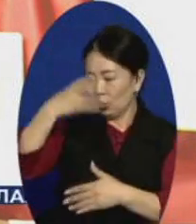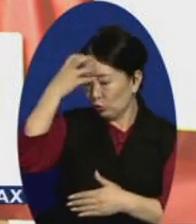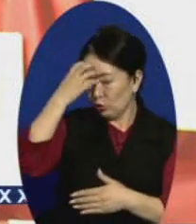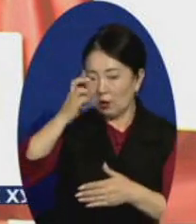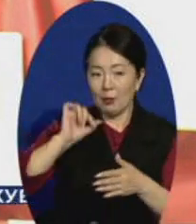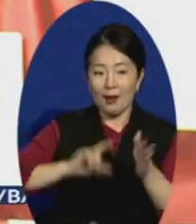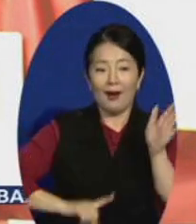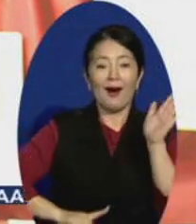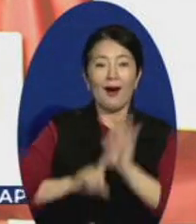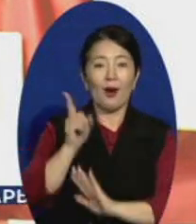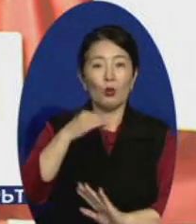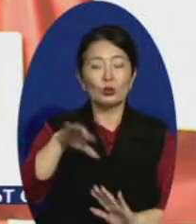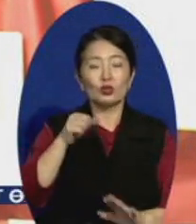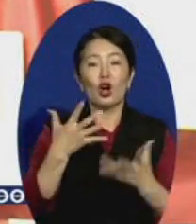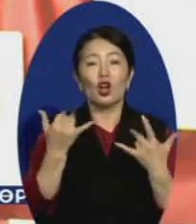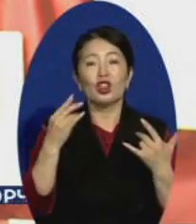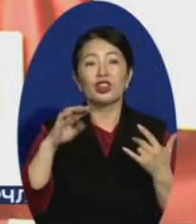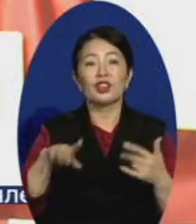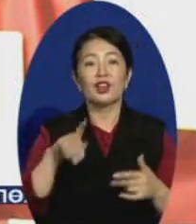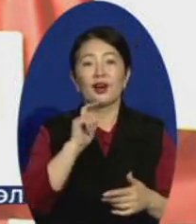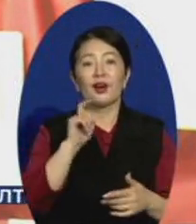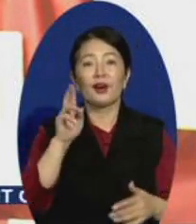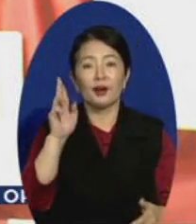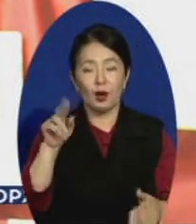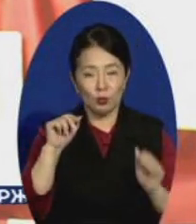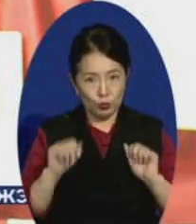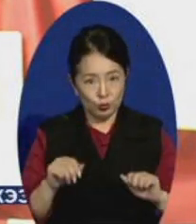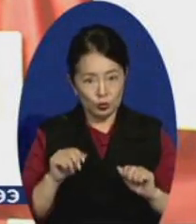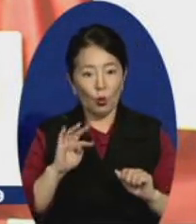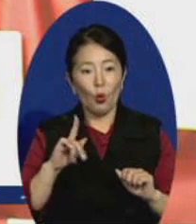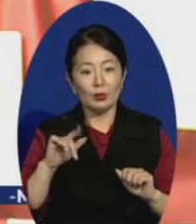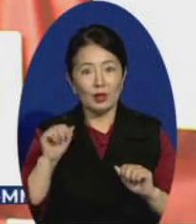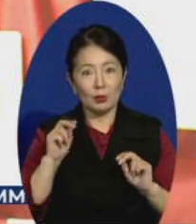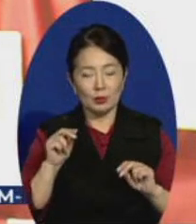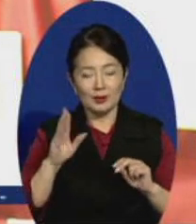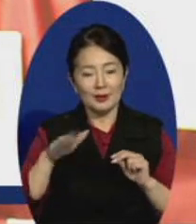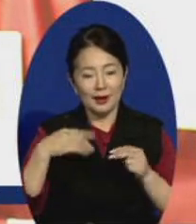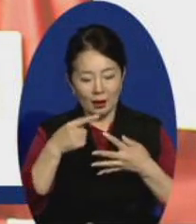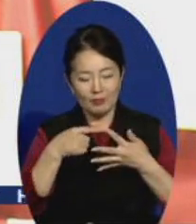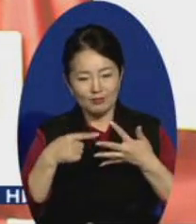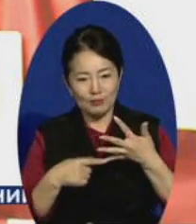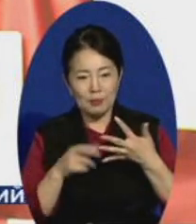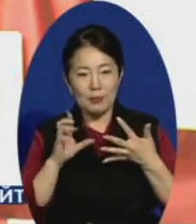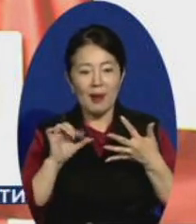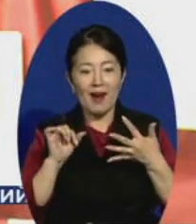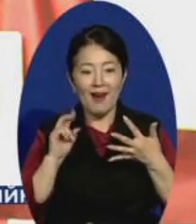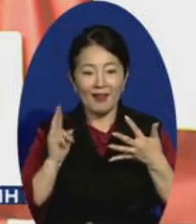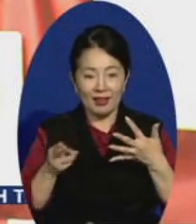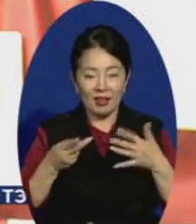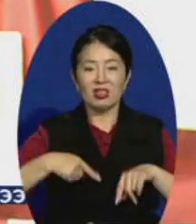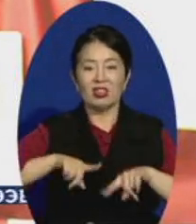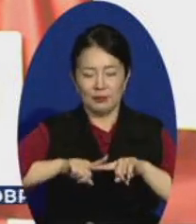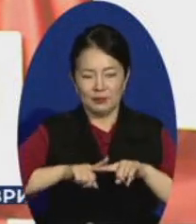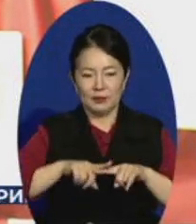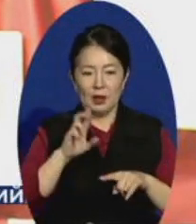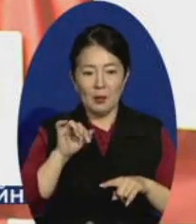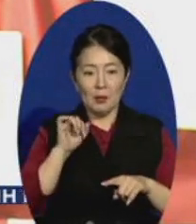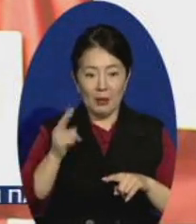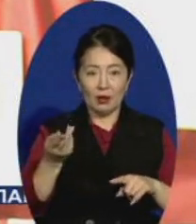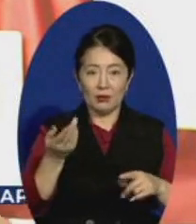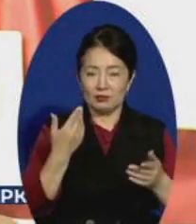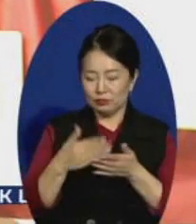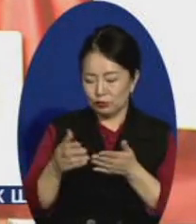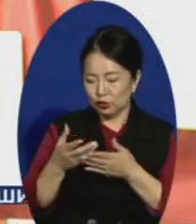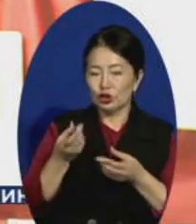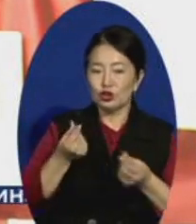Төрийн банк олон нийтийн хувьцаат компани болж байна. Зардаас нь одоо бусад том банкуд ингээд гарна. За тэгэхээр банкны зах зээл өөрөө энэ хөрөнгийн